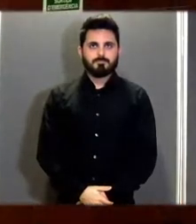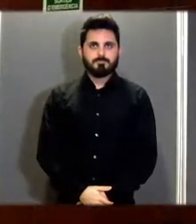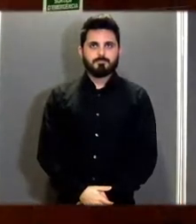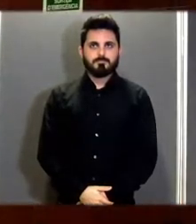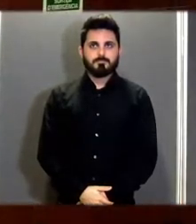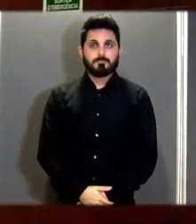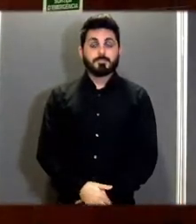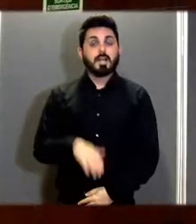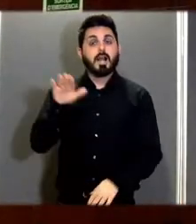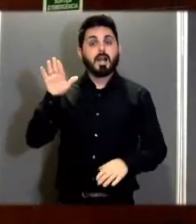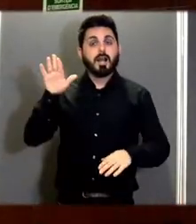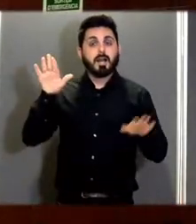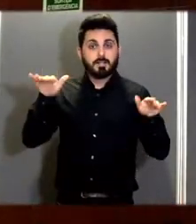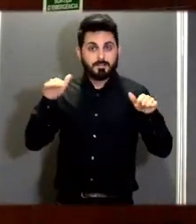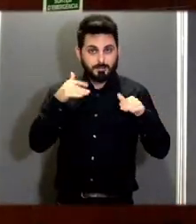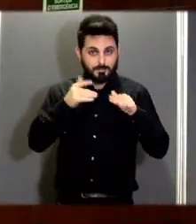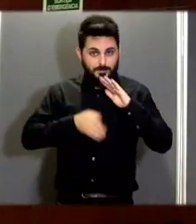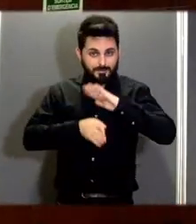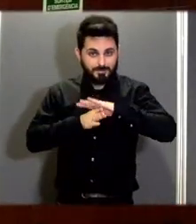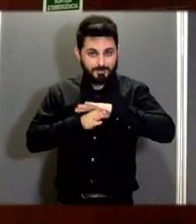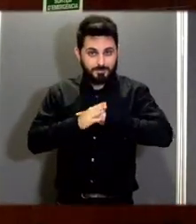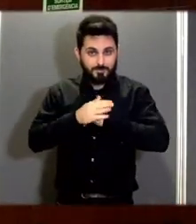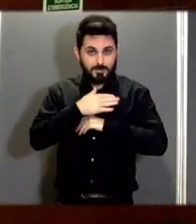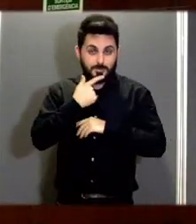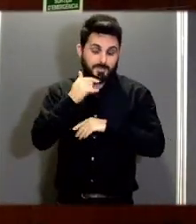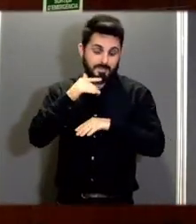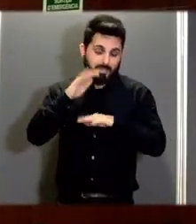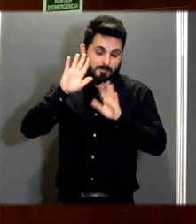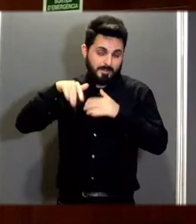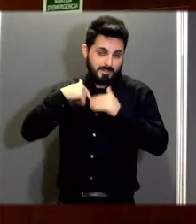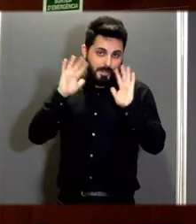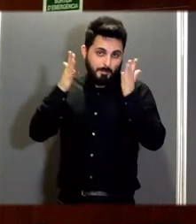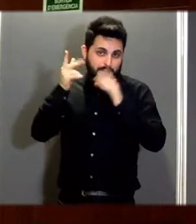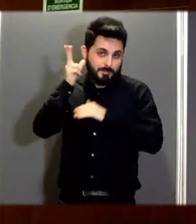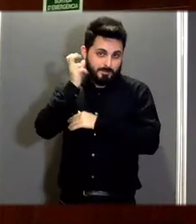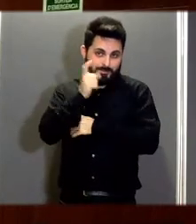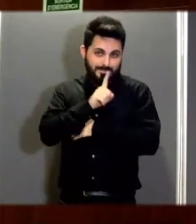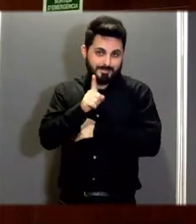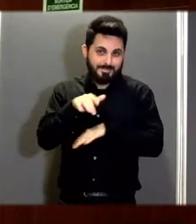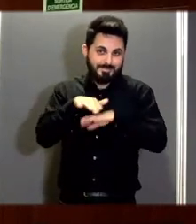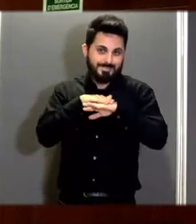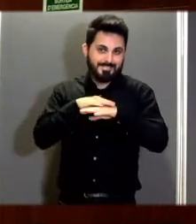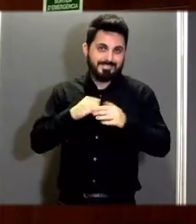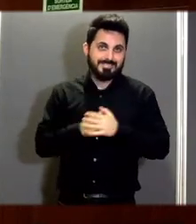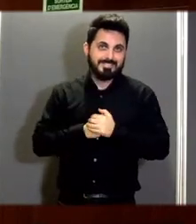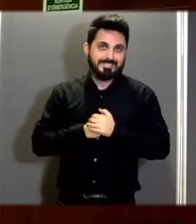Vols acabar, Àngels? És que al final han aplaudit i no se te sentia.